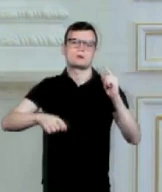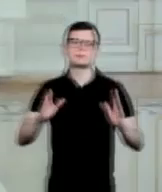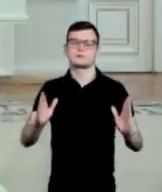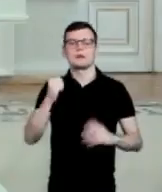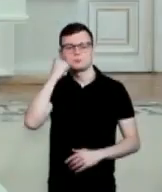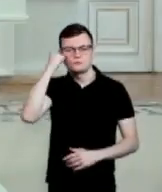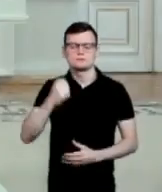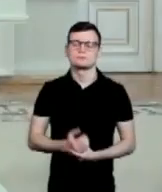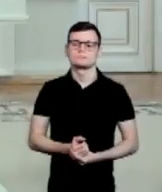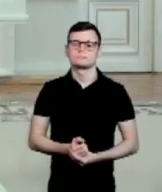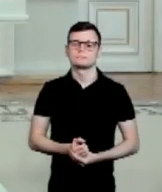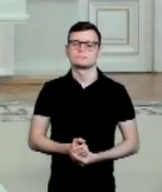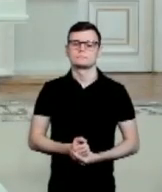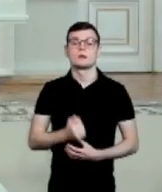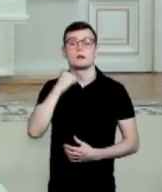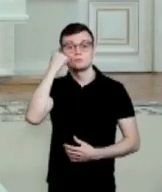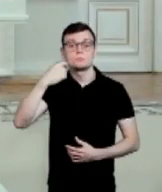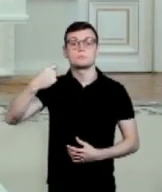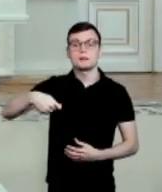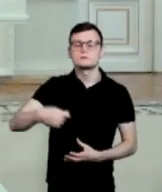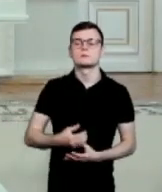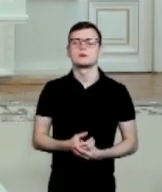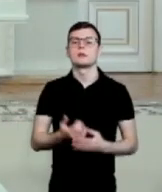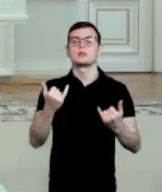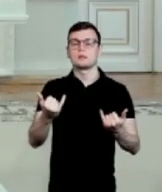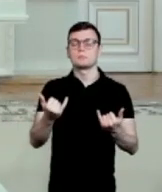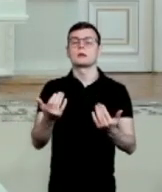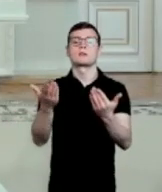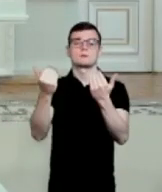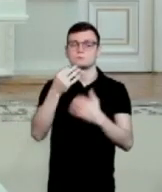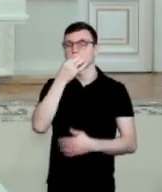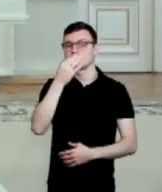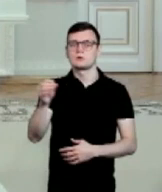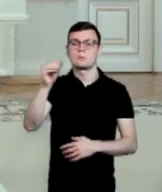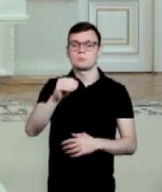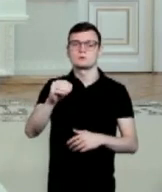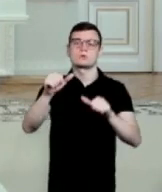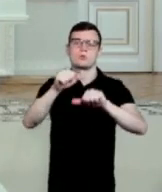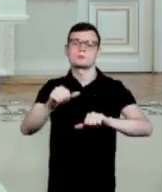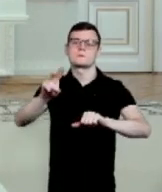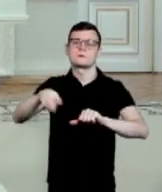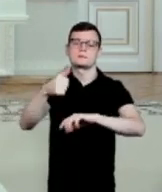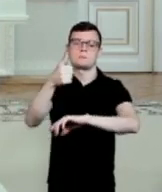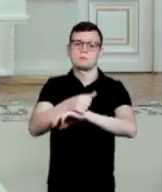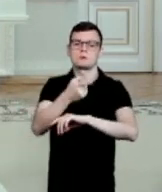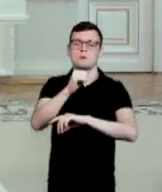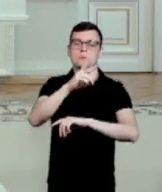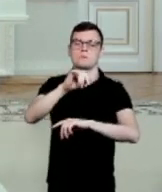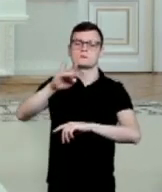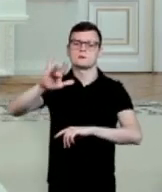Ačiū. Dėkoju, prezidente. Kviečiu pasisakyti Europos komisijos vicepirmininką Valdį Dombrovskį.